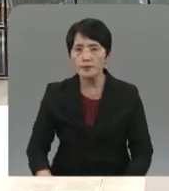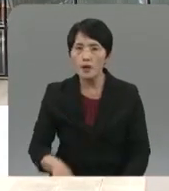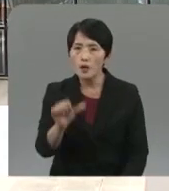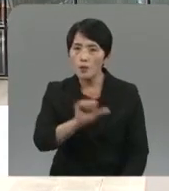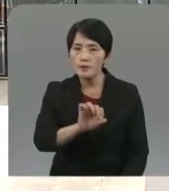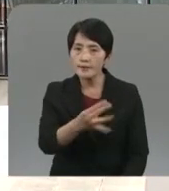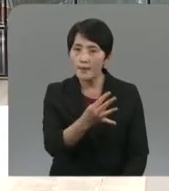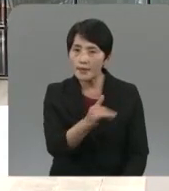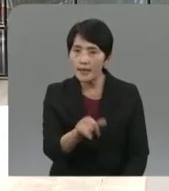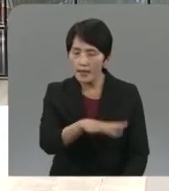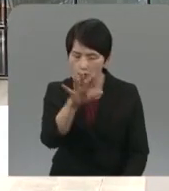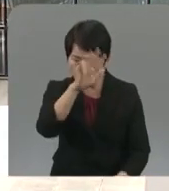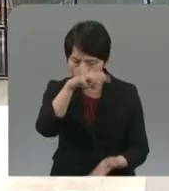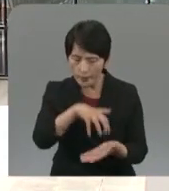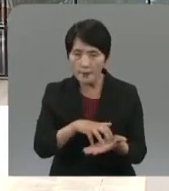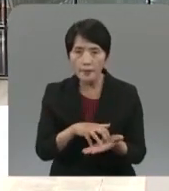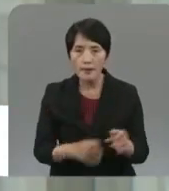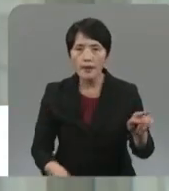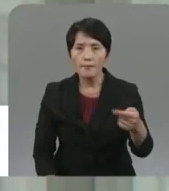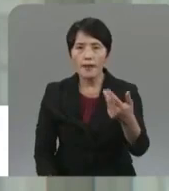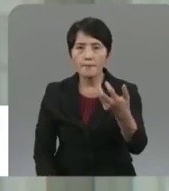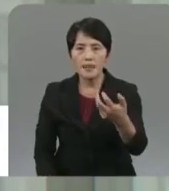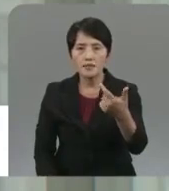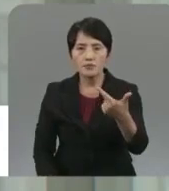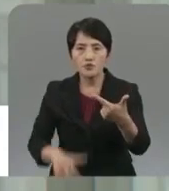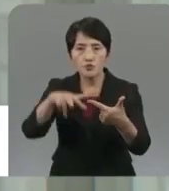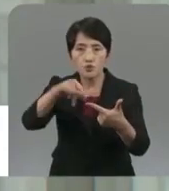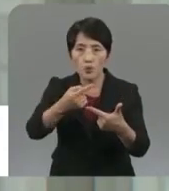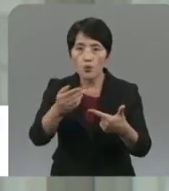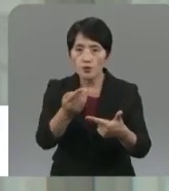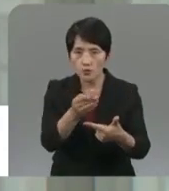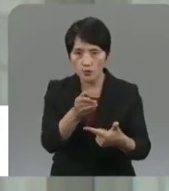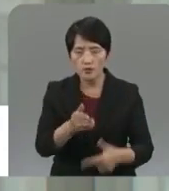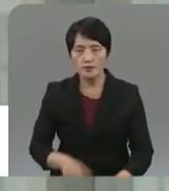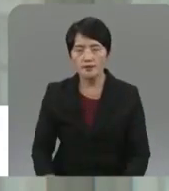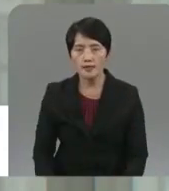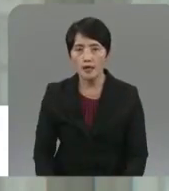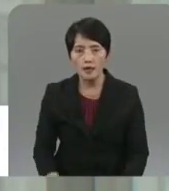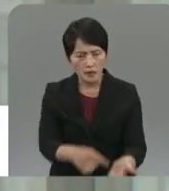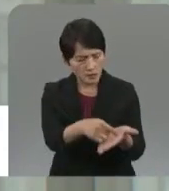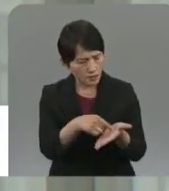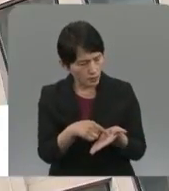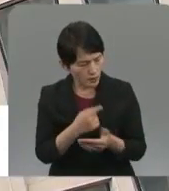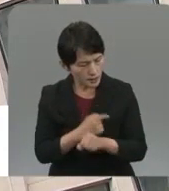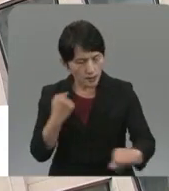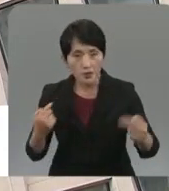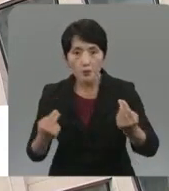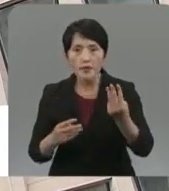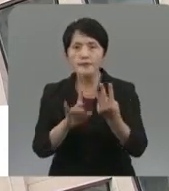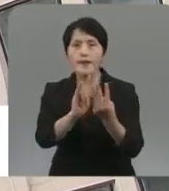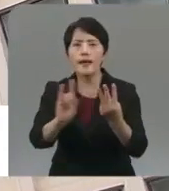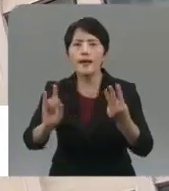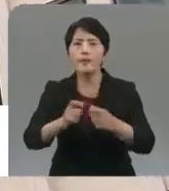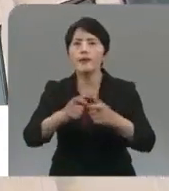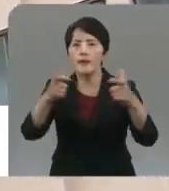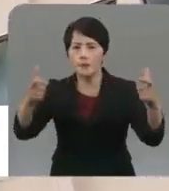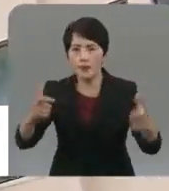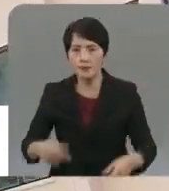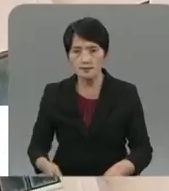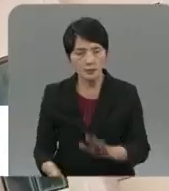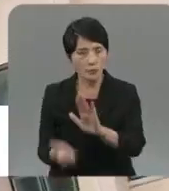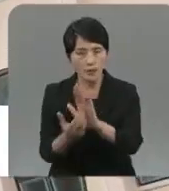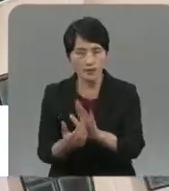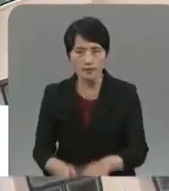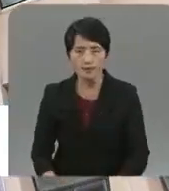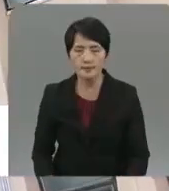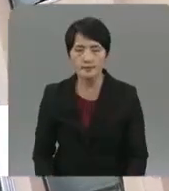у них финансовых активов за рубежом на общую сумму 186 триллионов или 140 млрд долларов